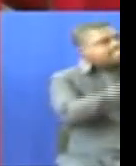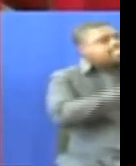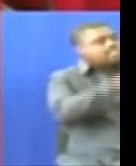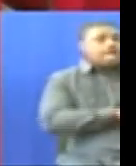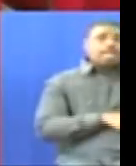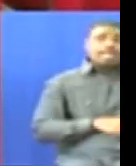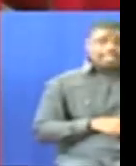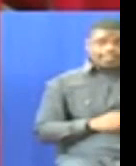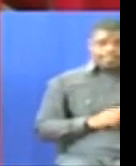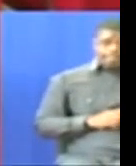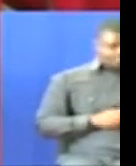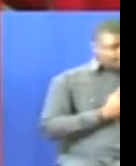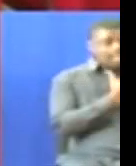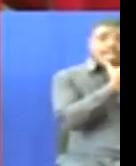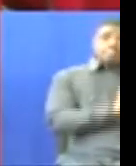Kilomita